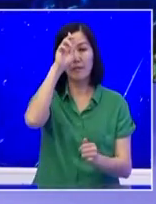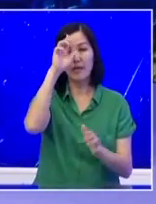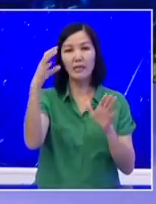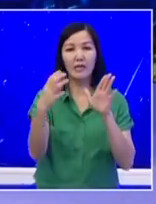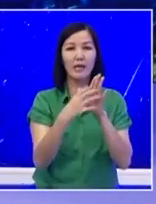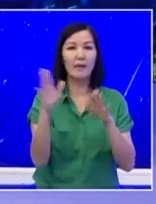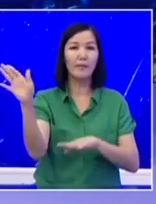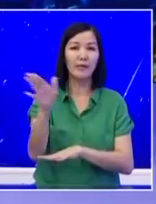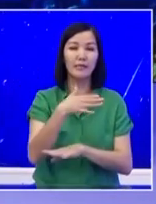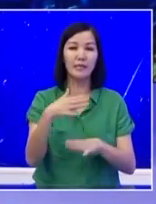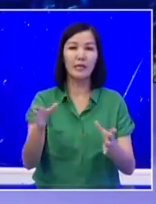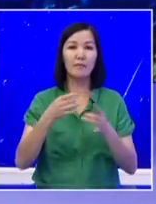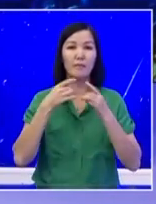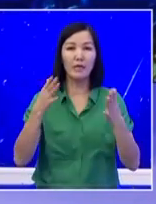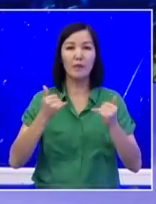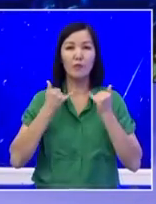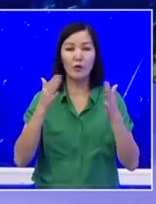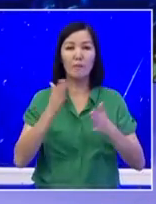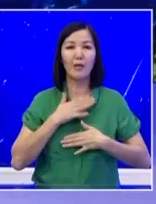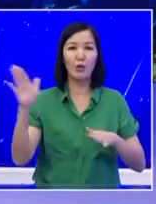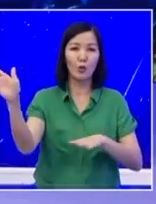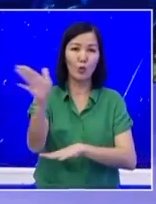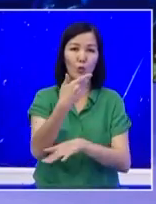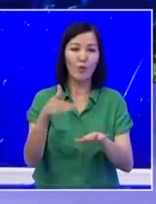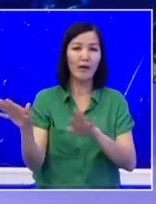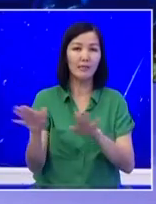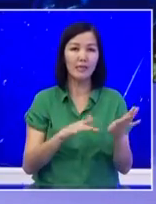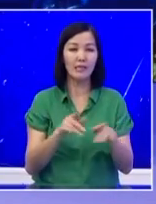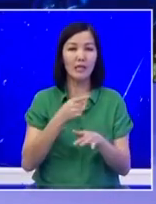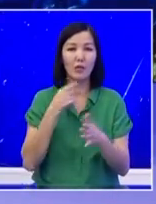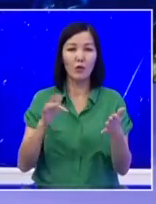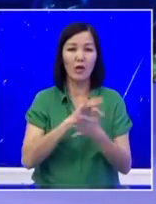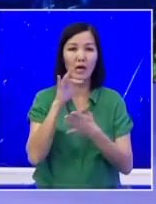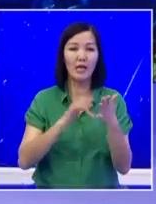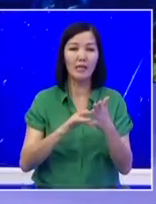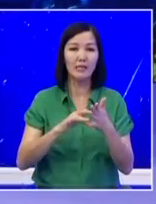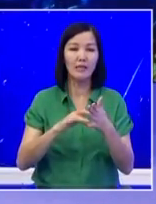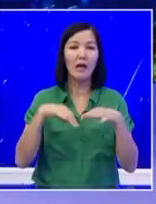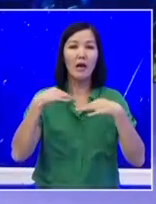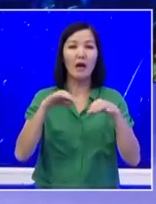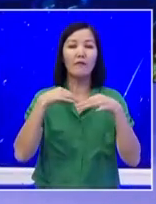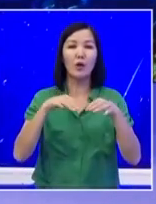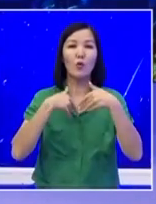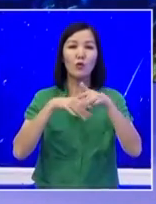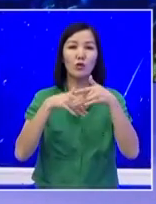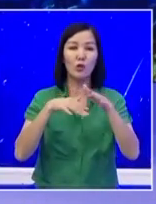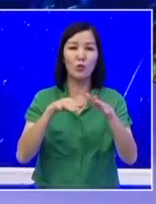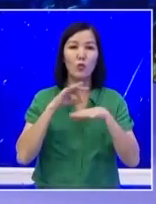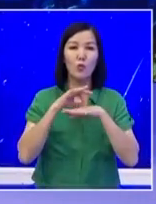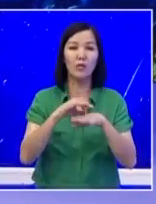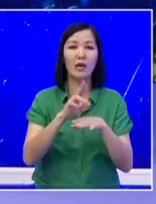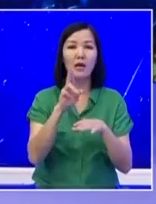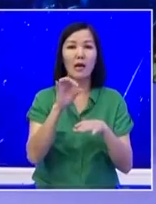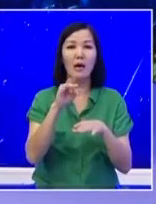Мемлекеттік рәміздер күніне орай менің туым акциясы аясында Талдықорған қаласының көшелерінде автокөлік шеруі өтті. Қатысушылар Қабанбай